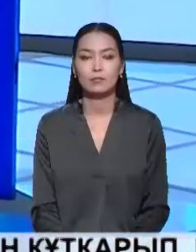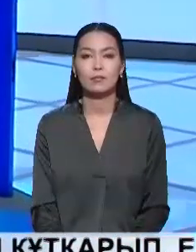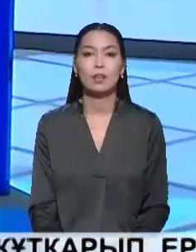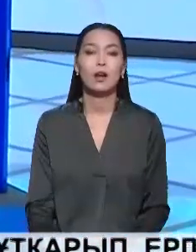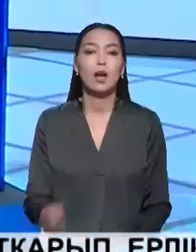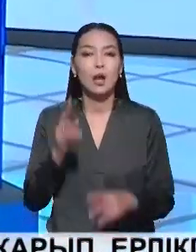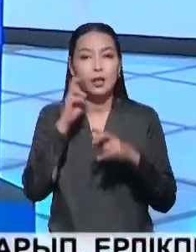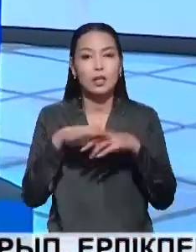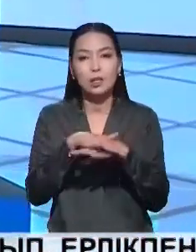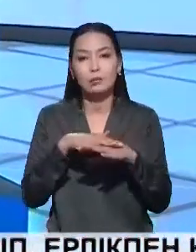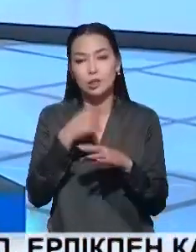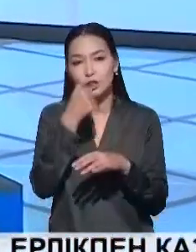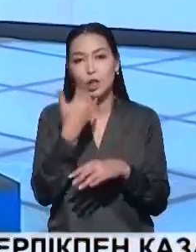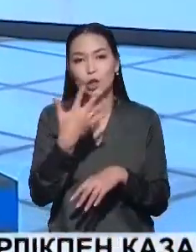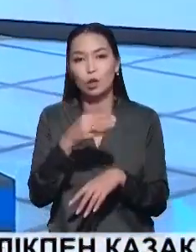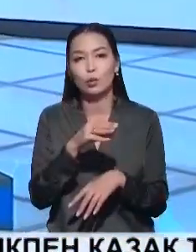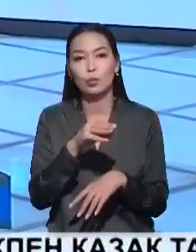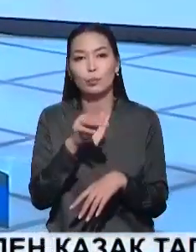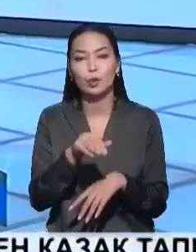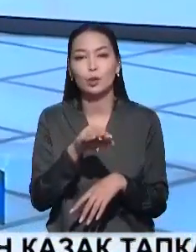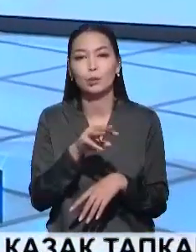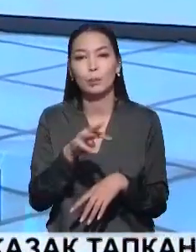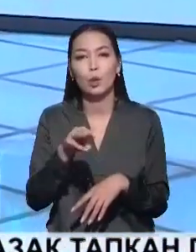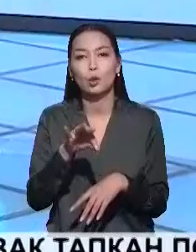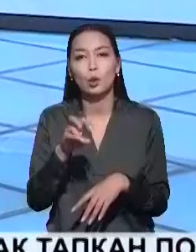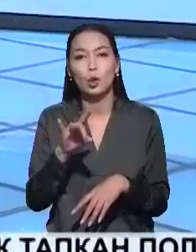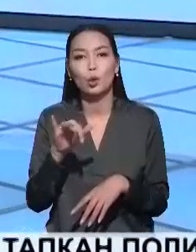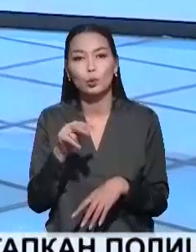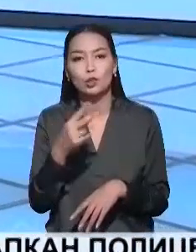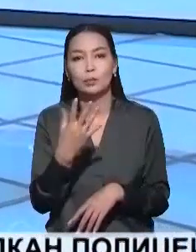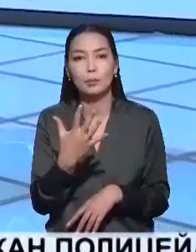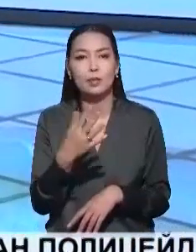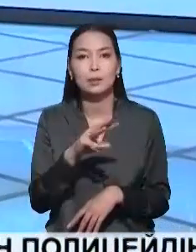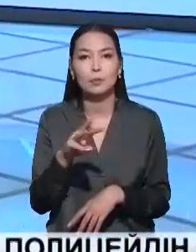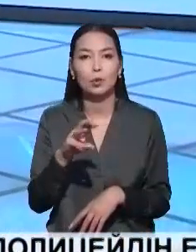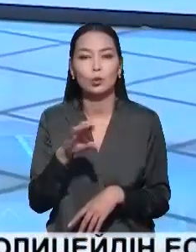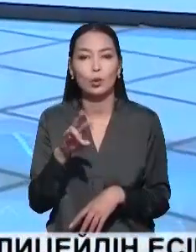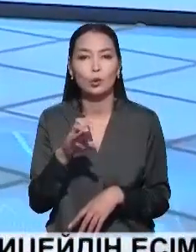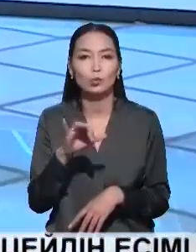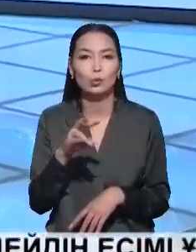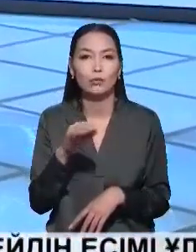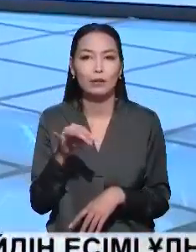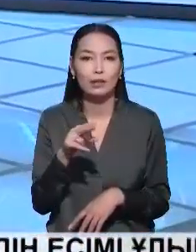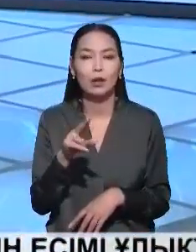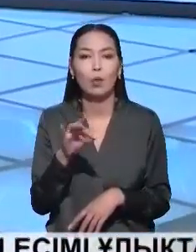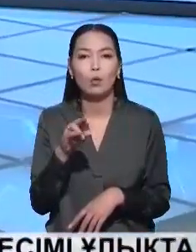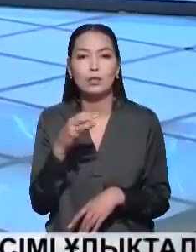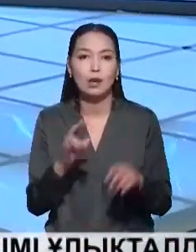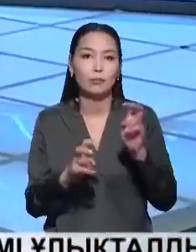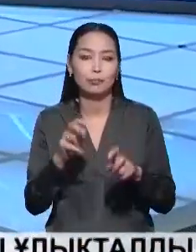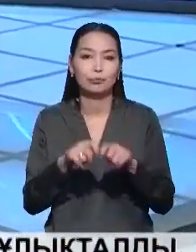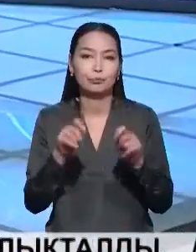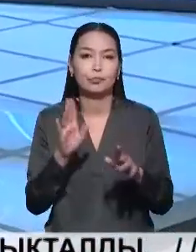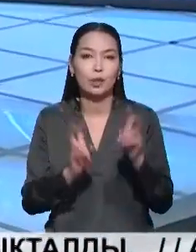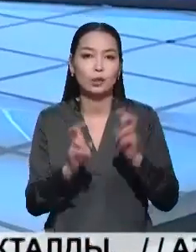Елімізде жылына 50 миллион тонна руда, 25 миллион тонна сульфиттік кен шығаратын Көксай тау-кен байыту комбинаты іске қосылмақ. Зауыт